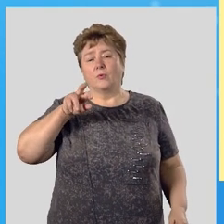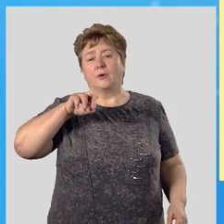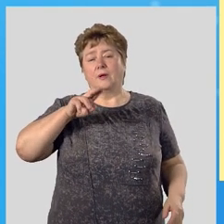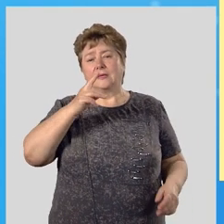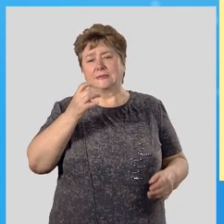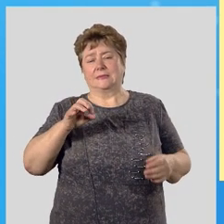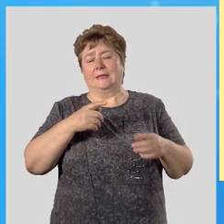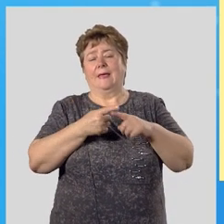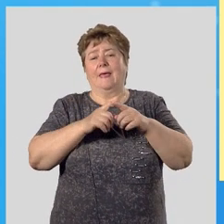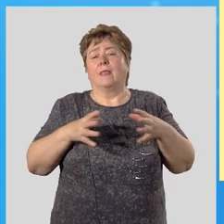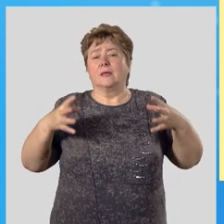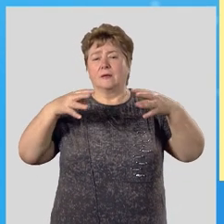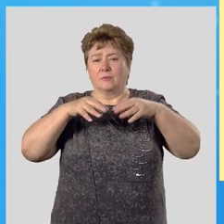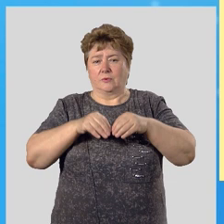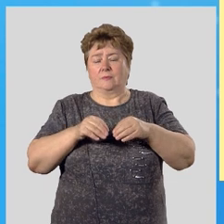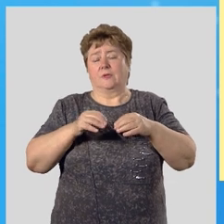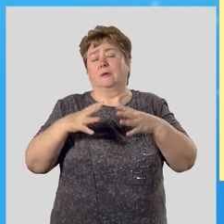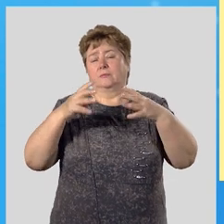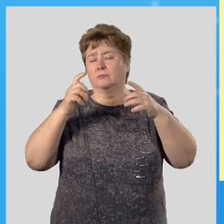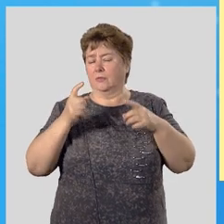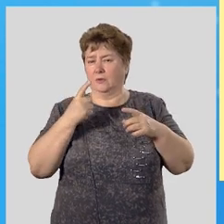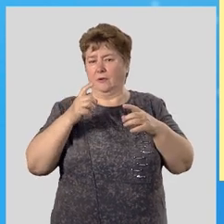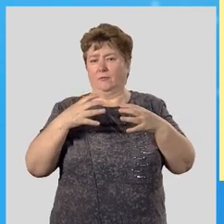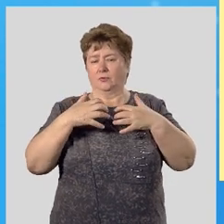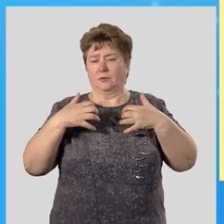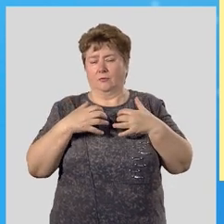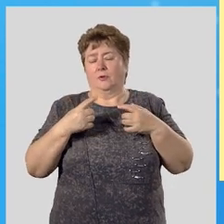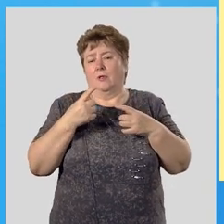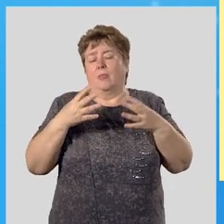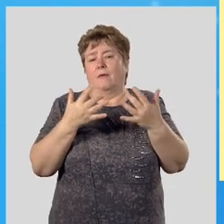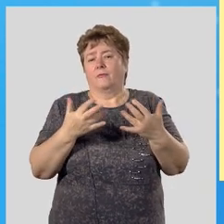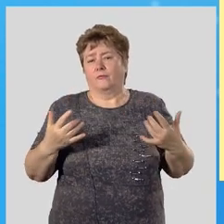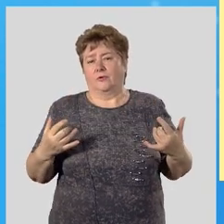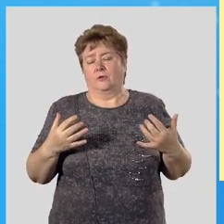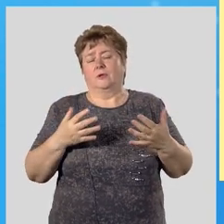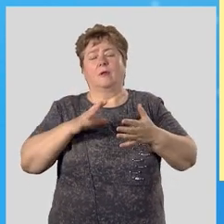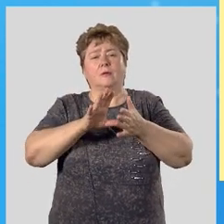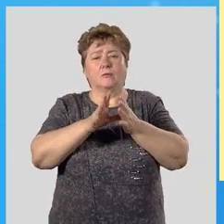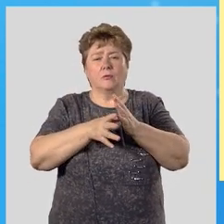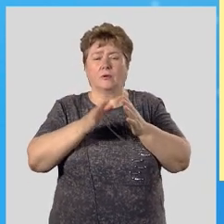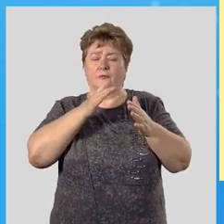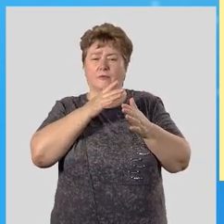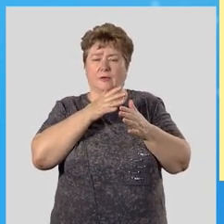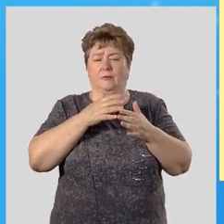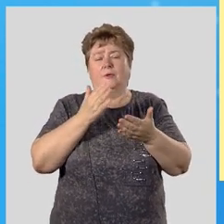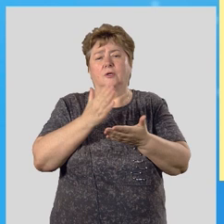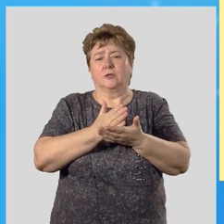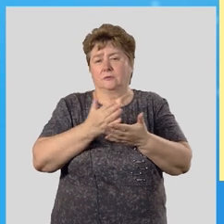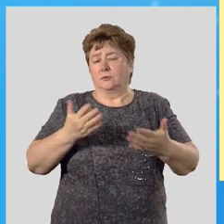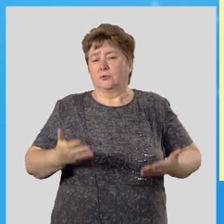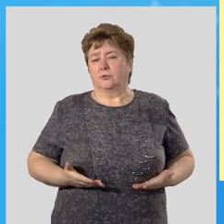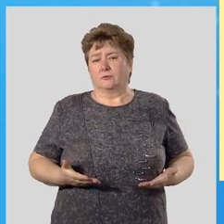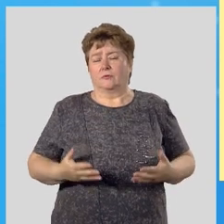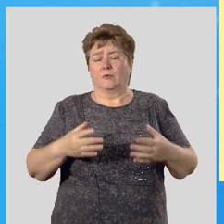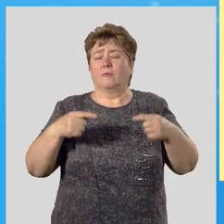Популяция – это совокупность особей одного вида, длительное время обитающих